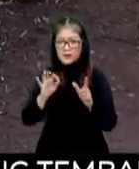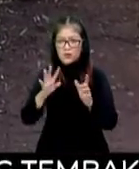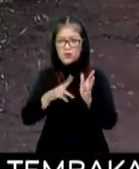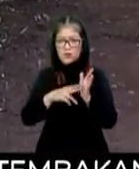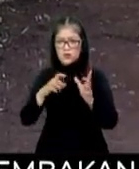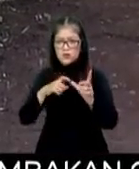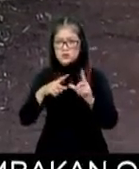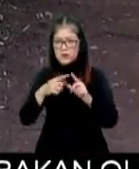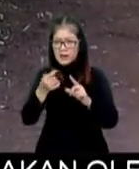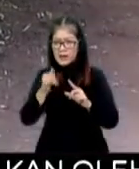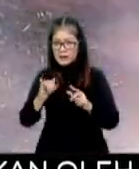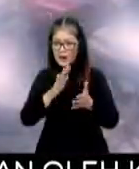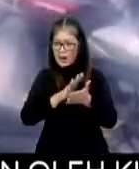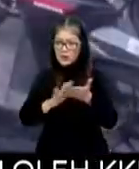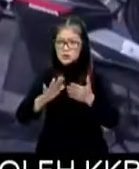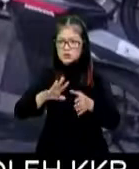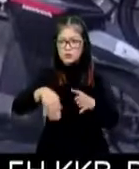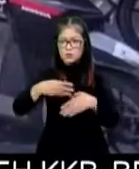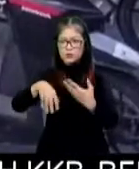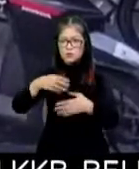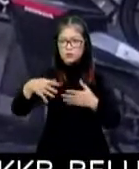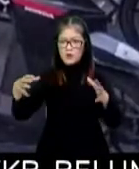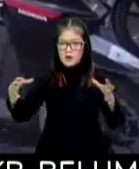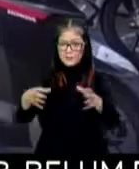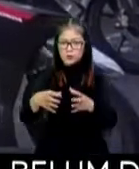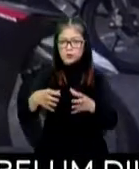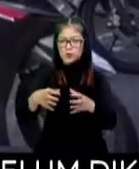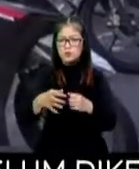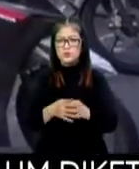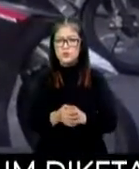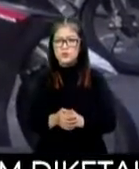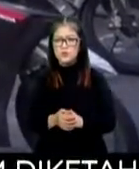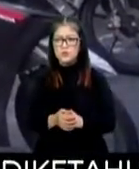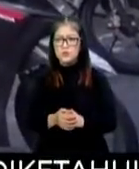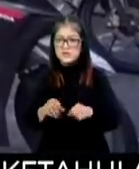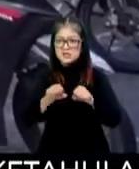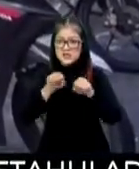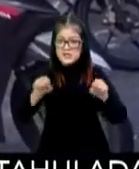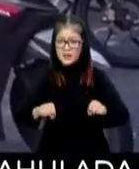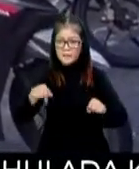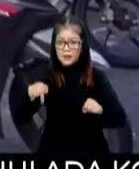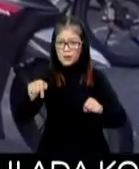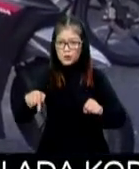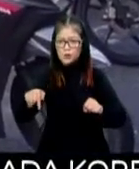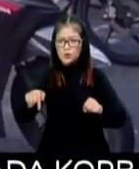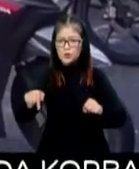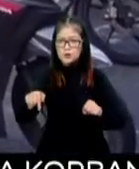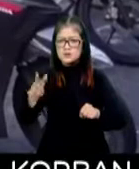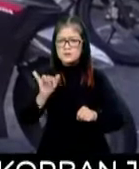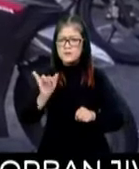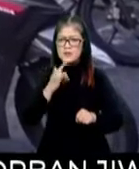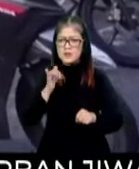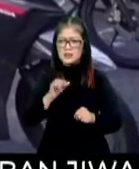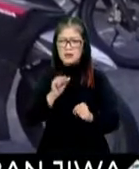Satu, dicampur sama yang 6 itu? Ya, dicampur. Jadi sistemnya insya Allah juga sebagaimana corona,